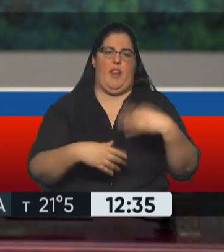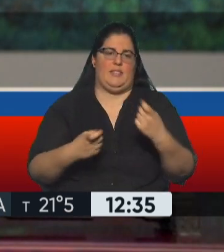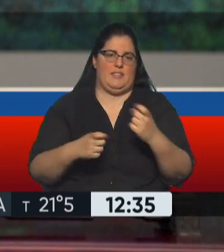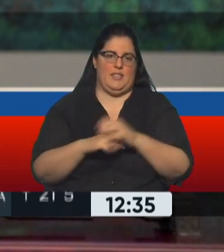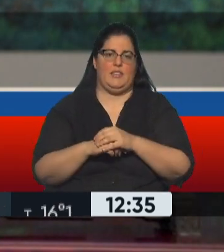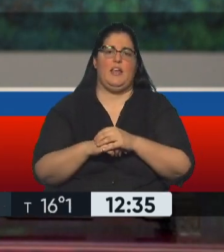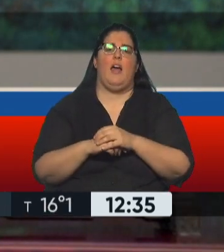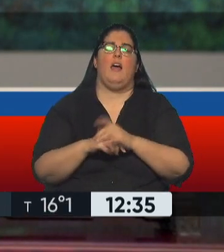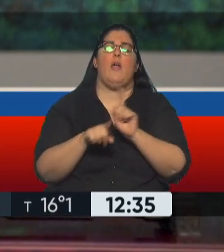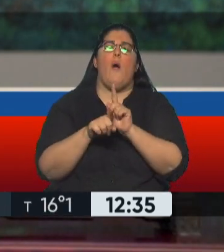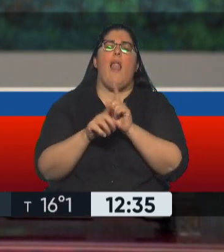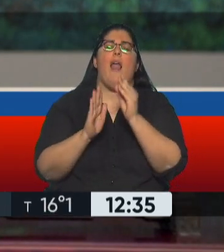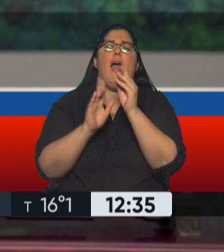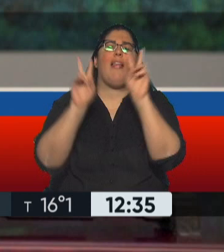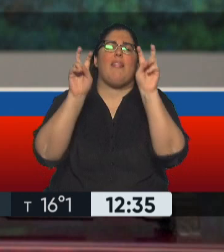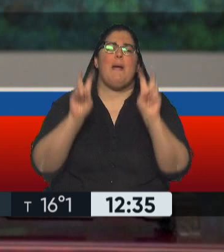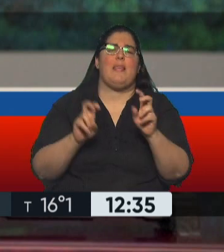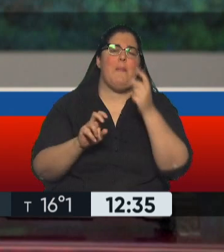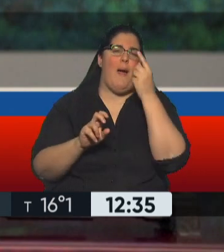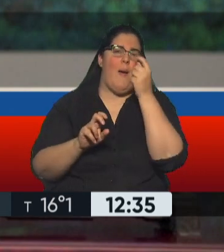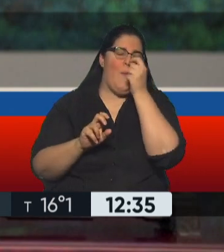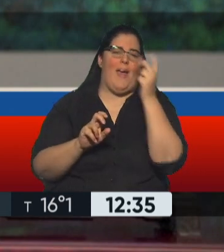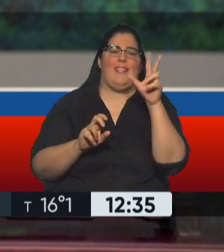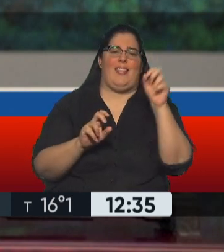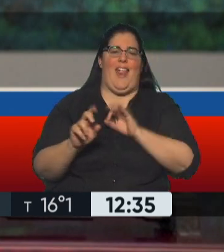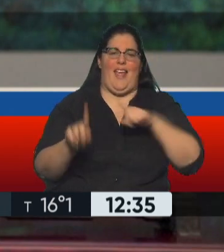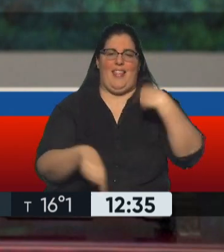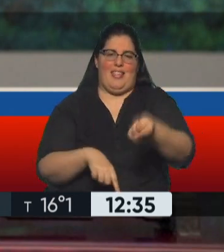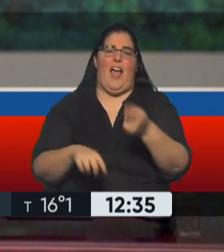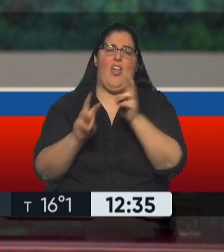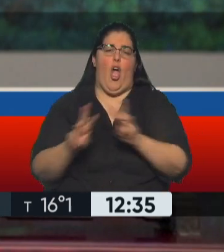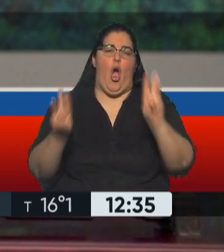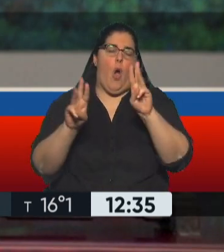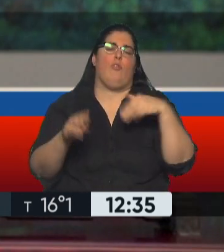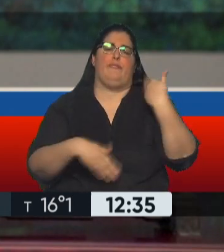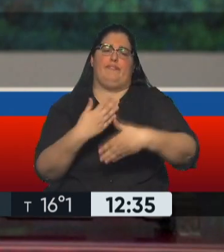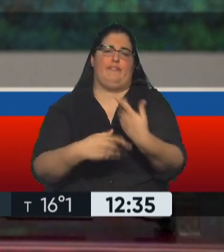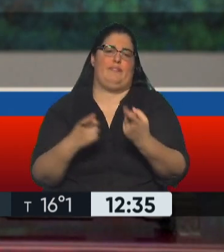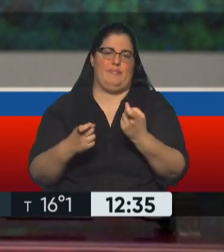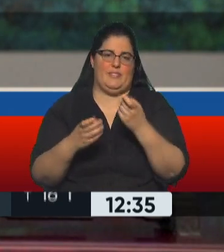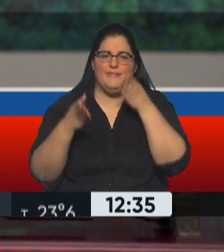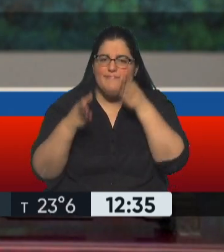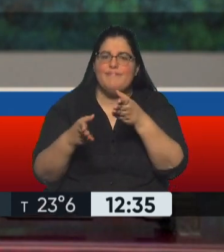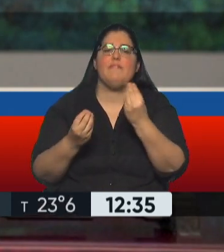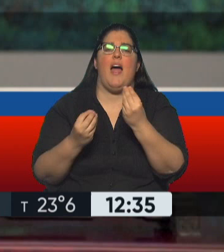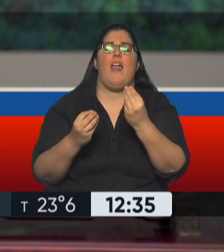济、互联互通等领域合作，加快落实联合